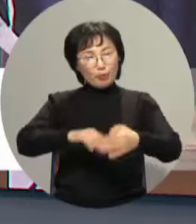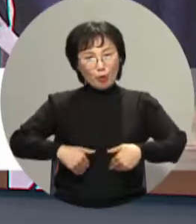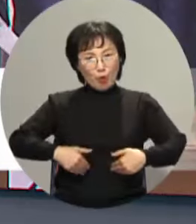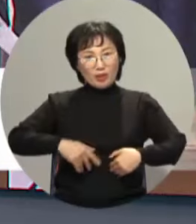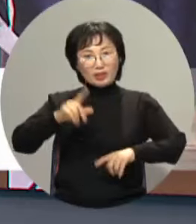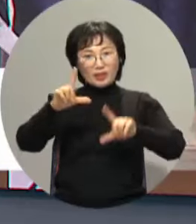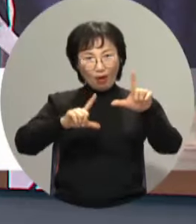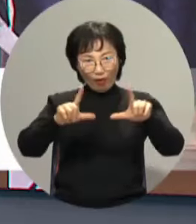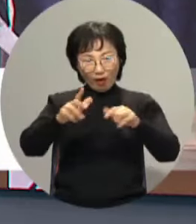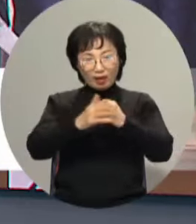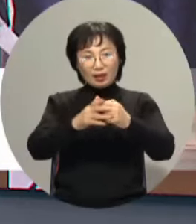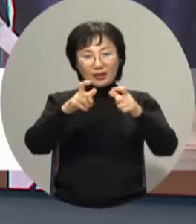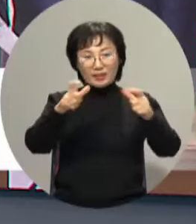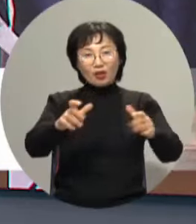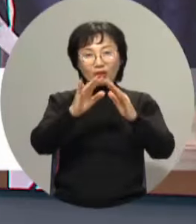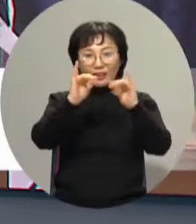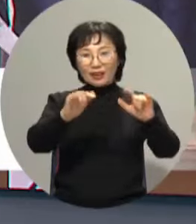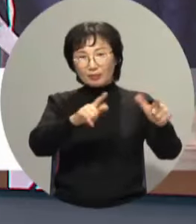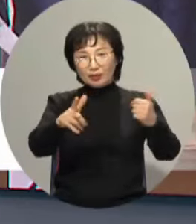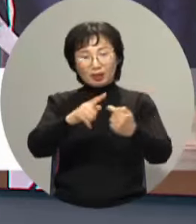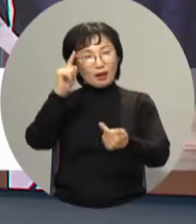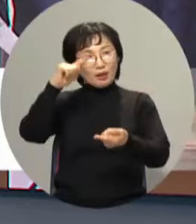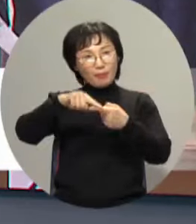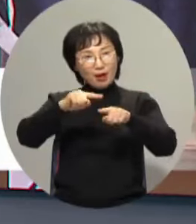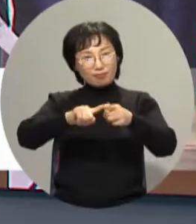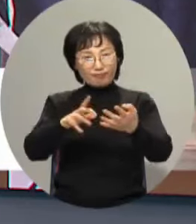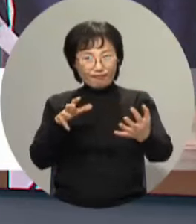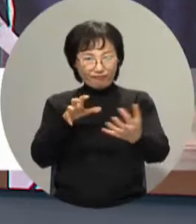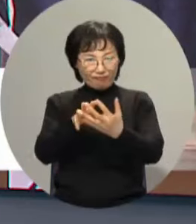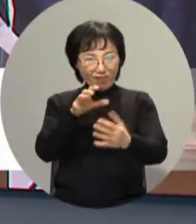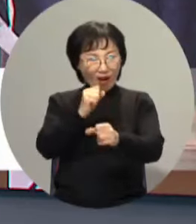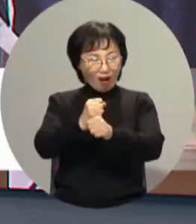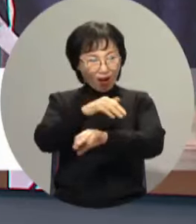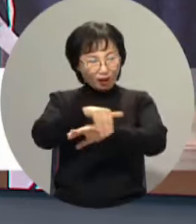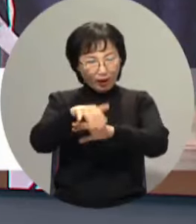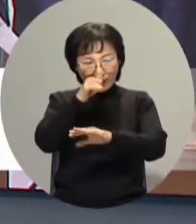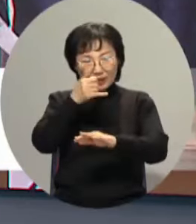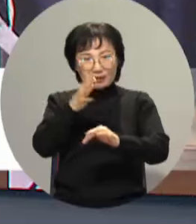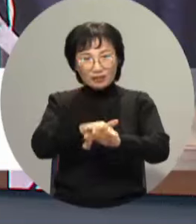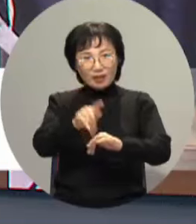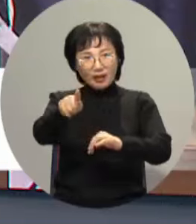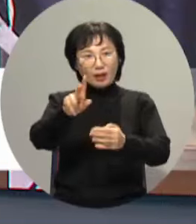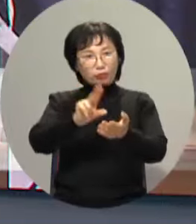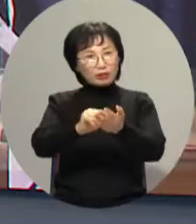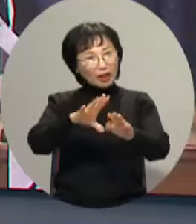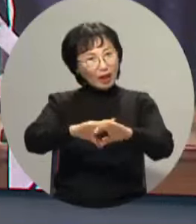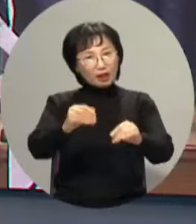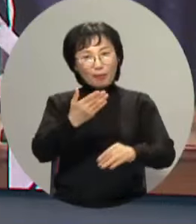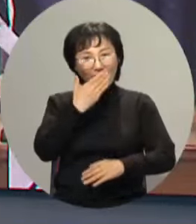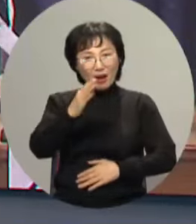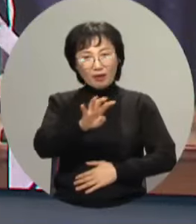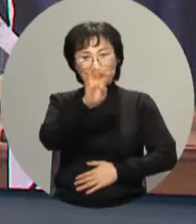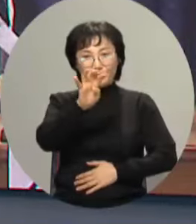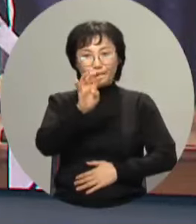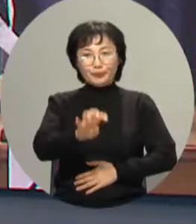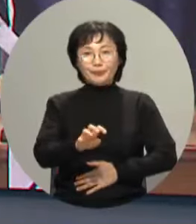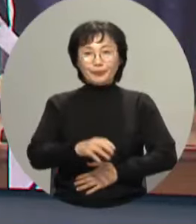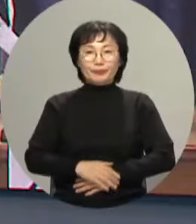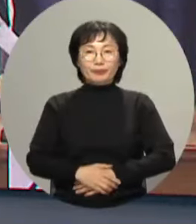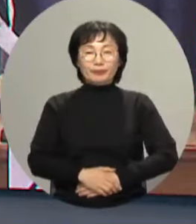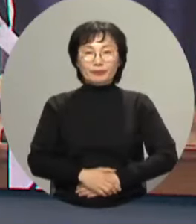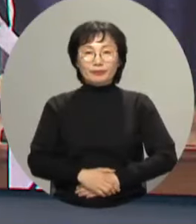지역 노사정 대표들이 위기 극복의 뜻을 모으기로 했지만 활로를 열어갈 수 있을지 걱정이 커지고 있습니다. 보도에 조수영